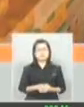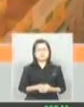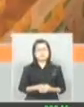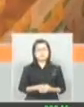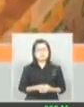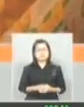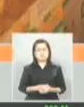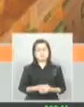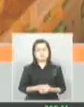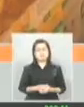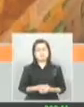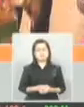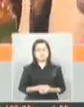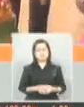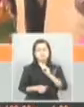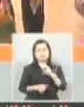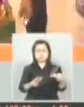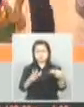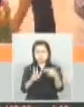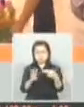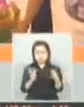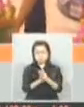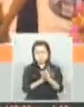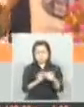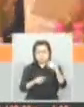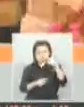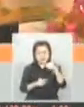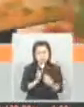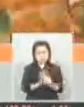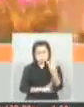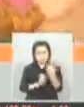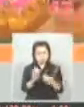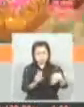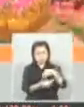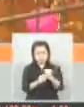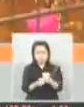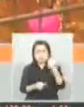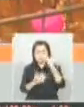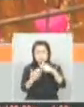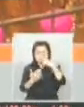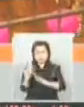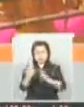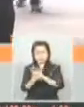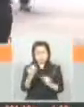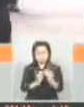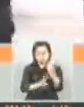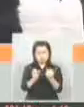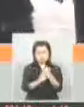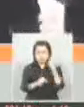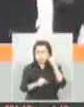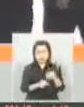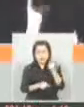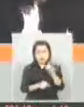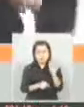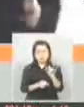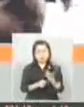30,000 เนี่ยนะครับ 30,000 แรกก็จะมารวมกับผลผลิตภายในซึ่งเราก็เชื่อว่าภายในระยะเวลาเนี่ยนะครับระยะเวลาสั้นๆเนี่ยน